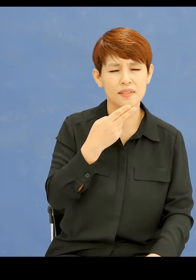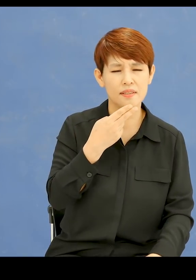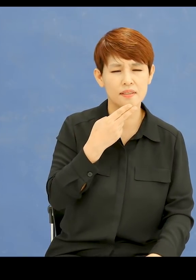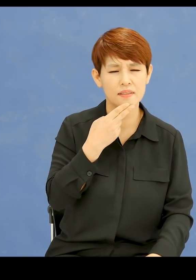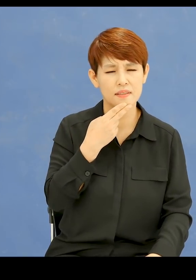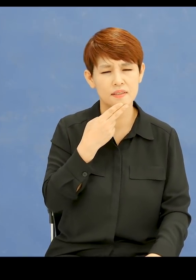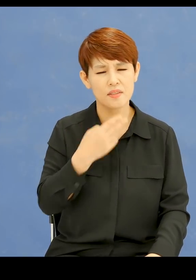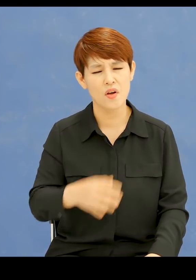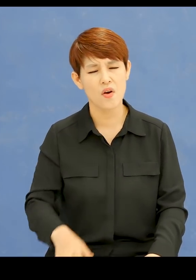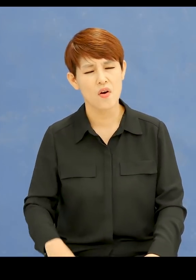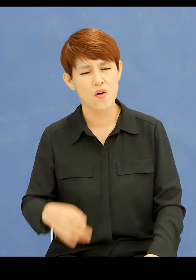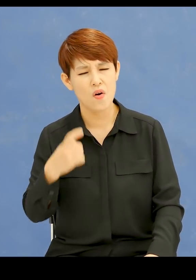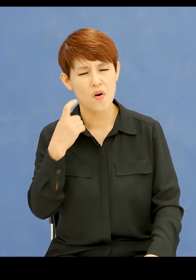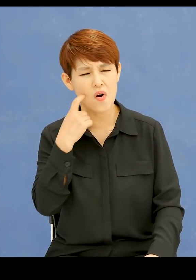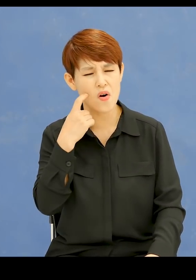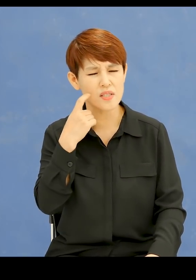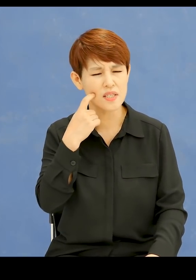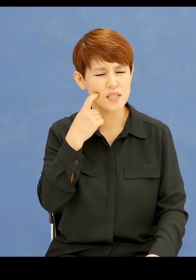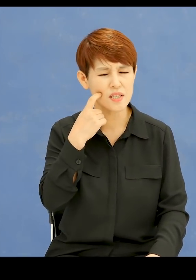변함없으신